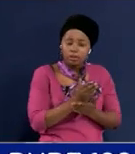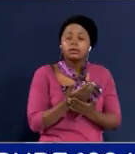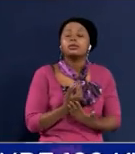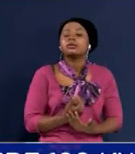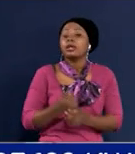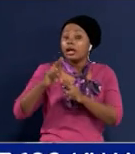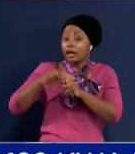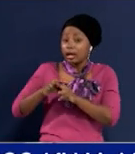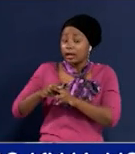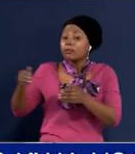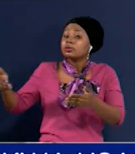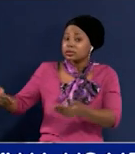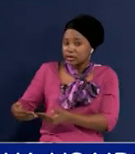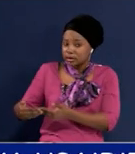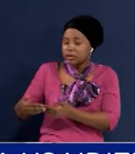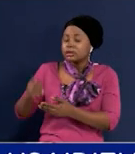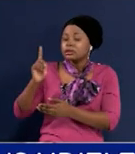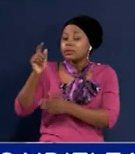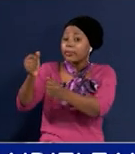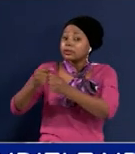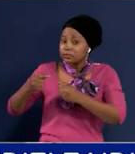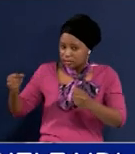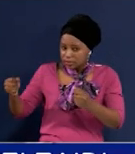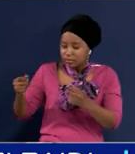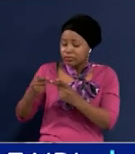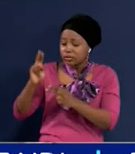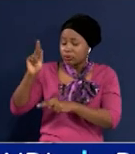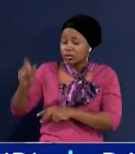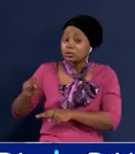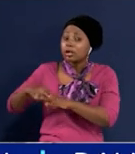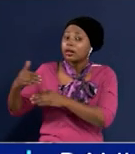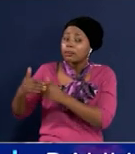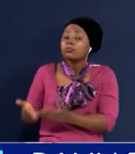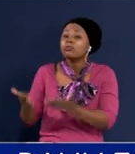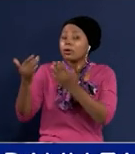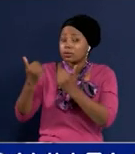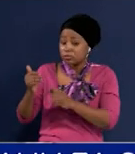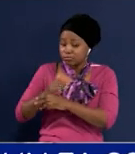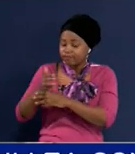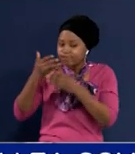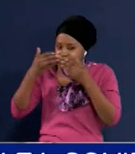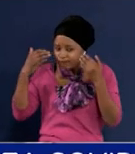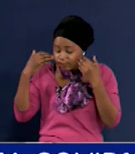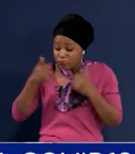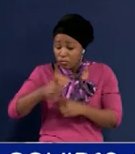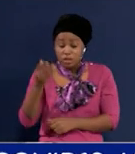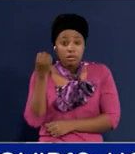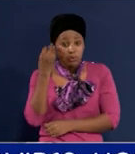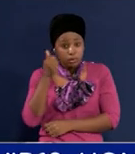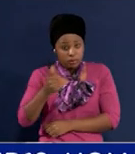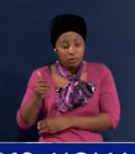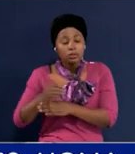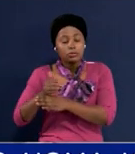kiti, madirisha afunguliwe kwa hewa ya kutosha, lakini wale walio karibu waweze kuvaa barakoa na yeye pia aweze kuvaa